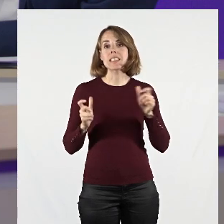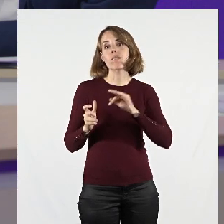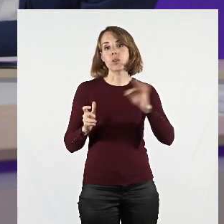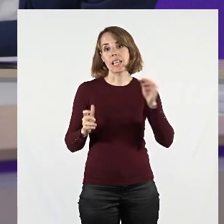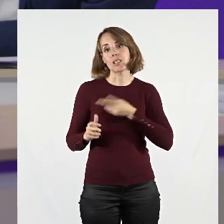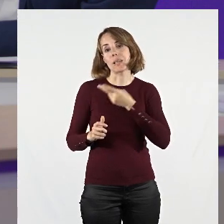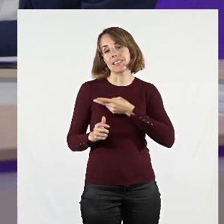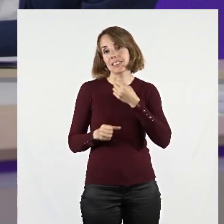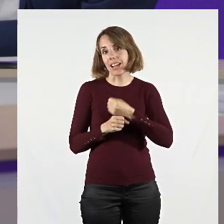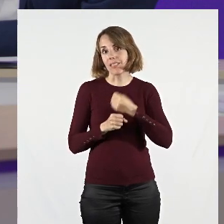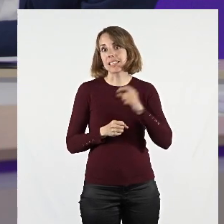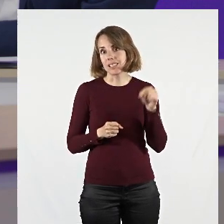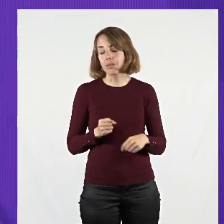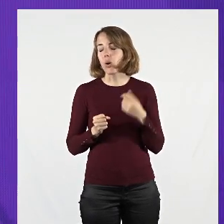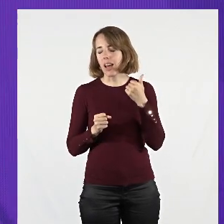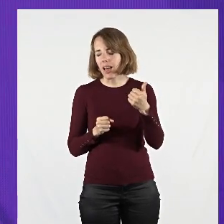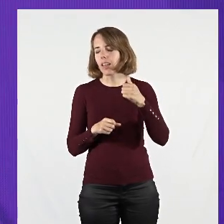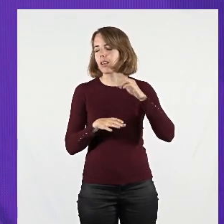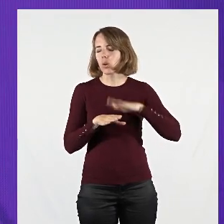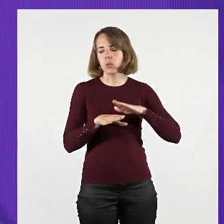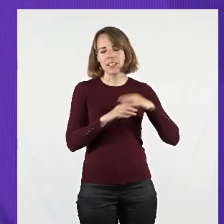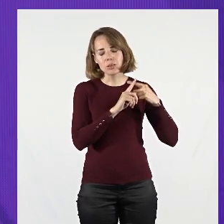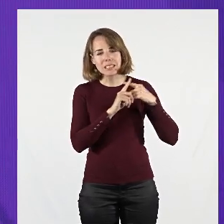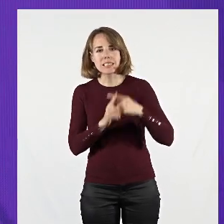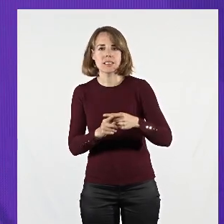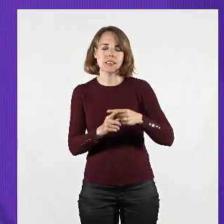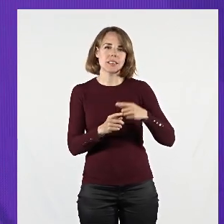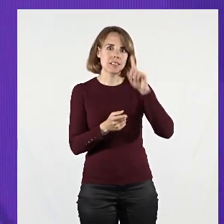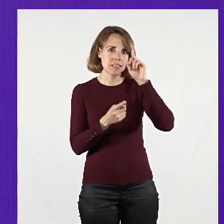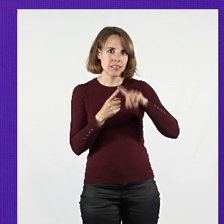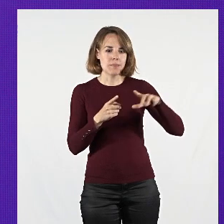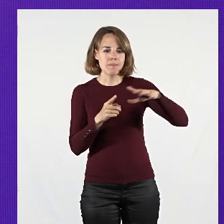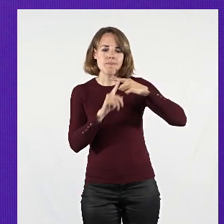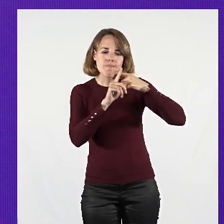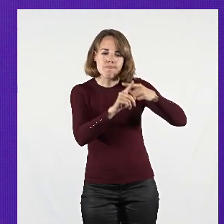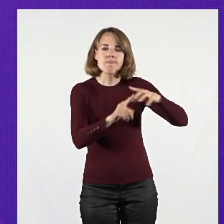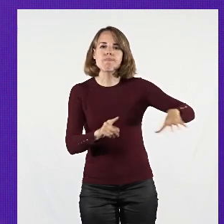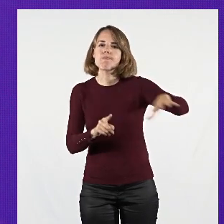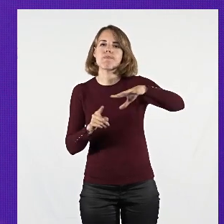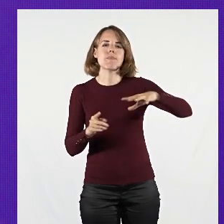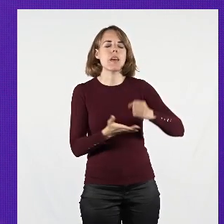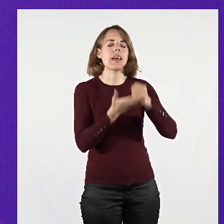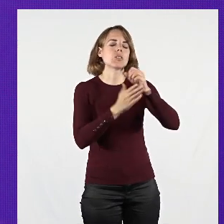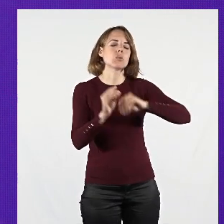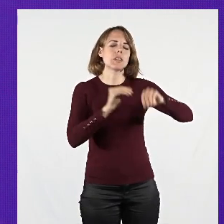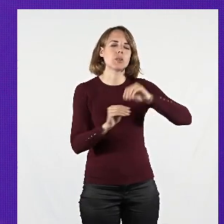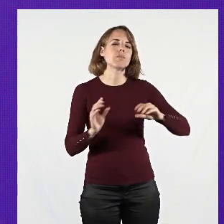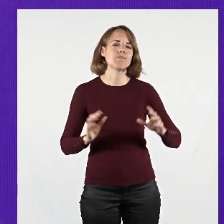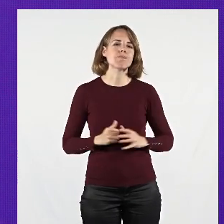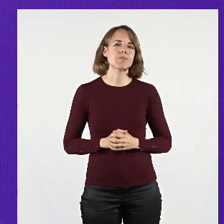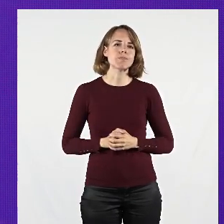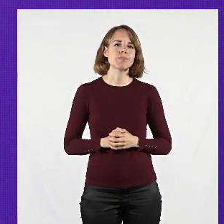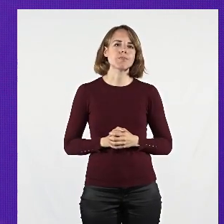une recommandation à l'amélioration de la santé au travail des aides-soignants. Question de nos et remarque aussi